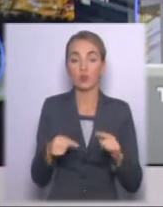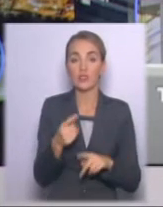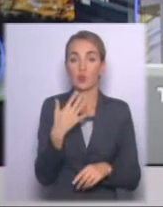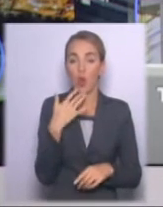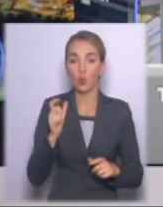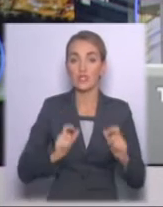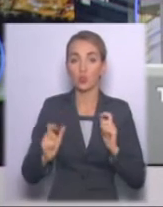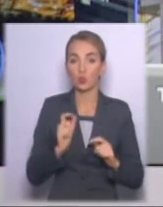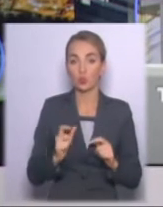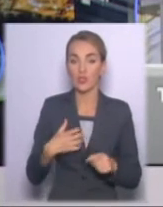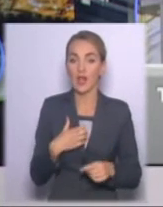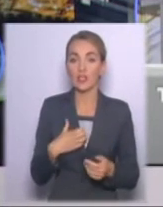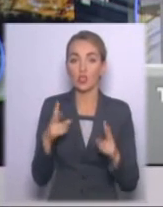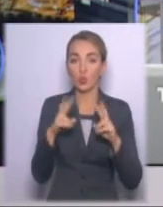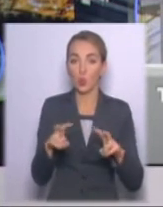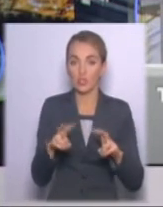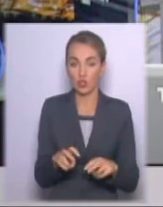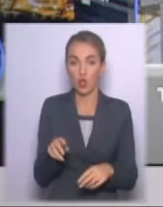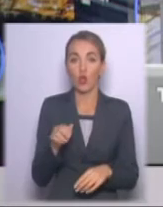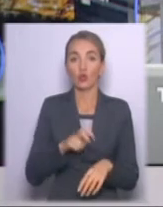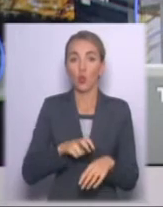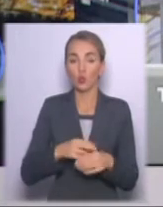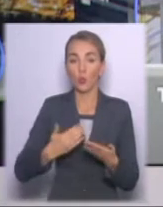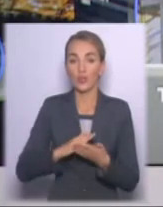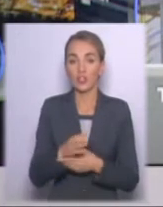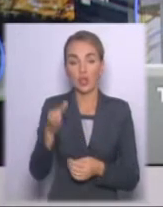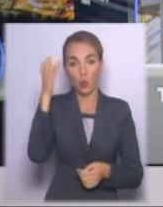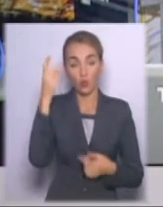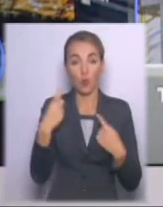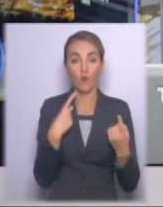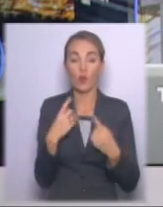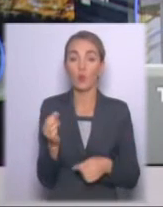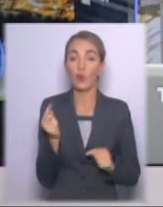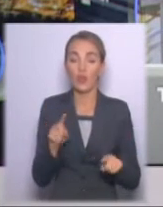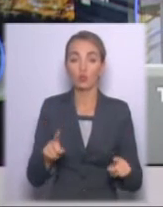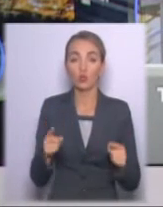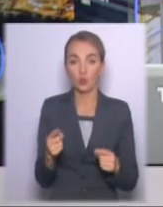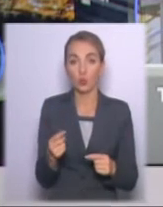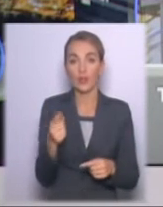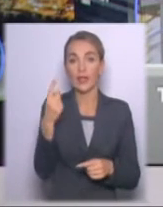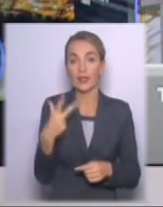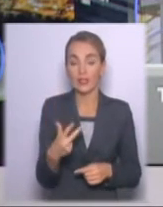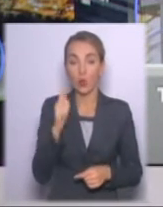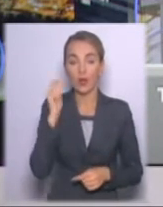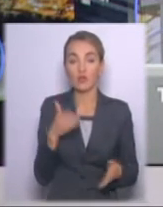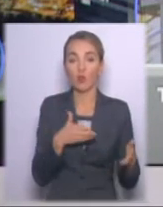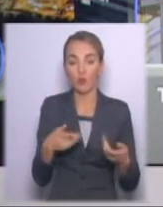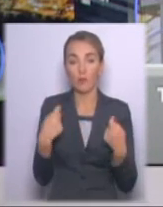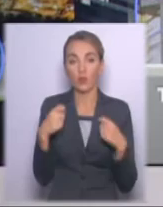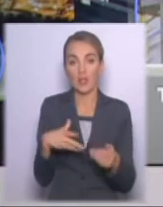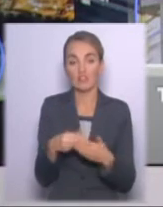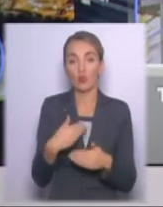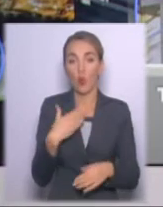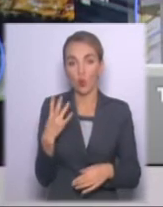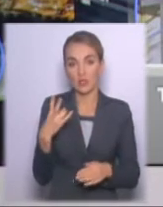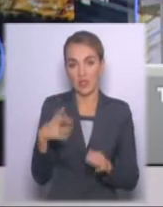Національного інституту стратегічних досліджень, доктор політичних наук. Ми поговоримо про те, чому третина українців готова продати свій голос